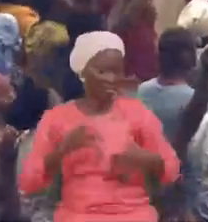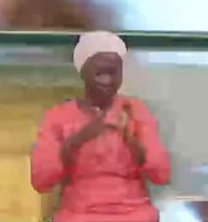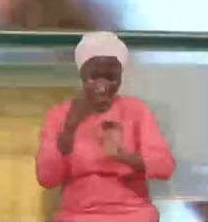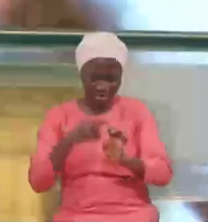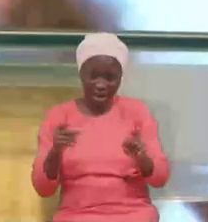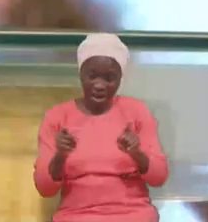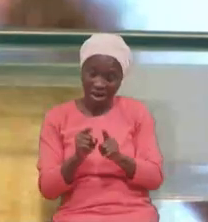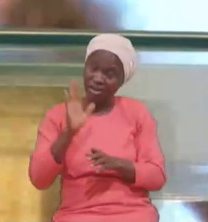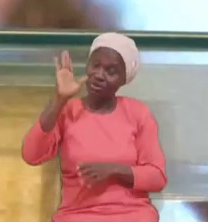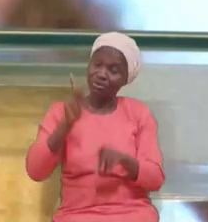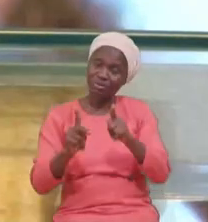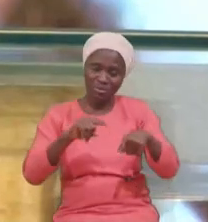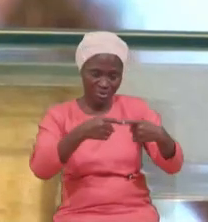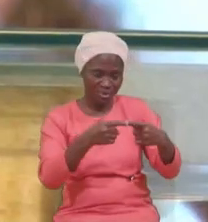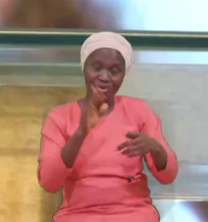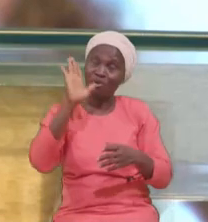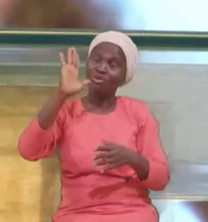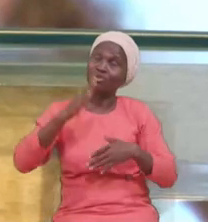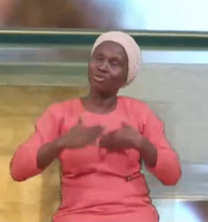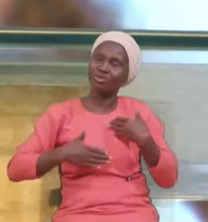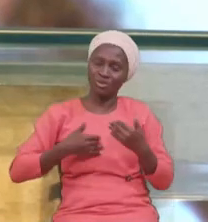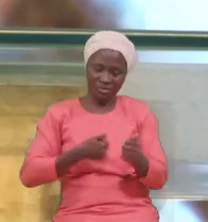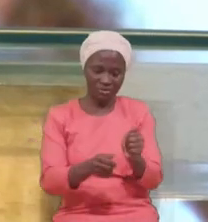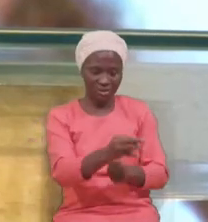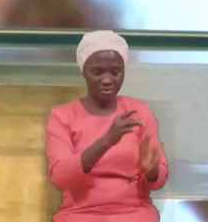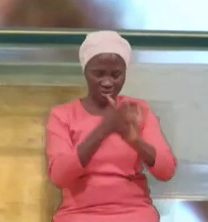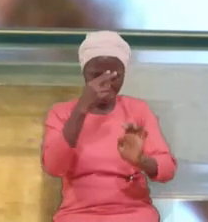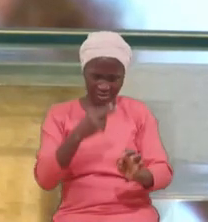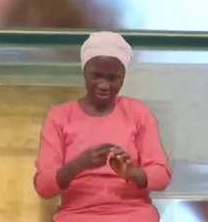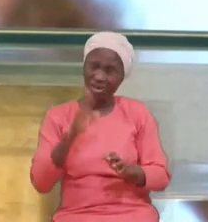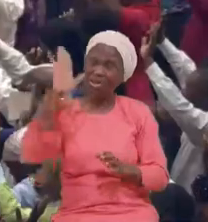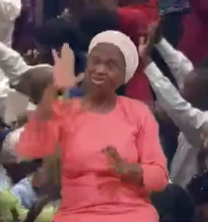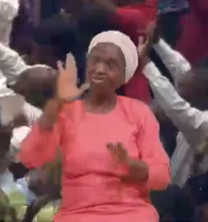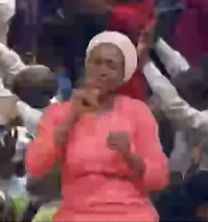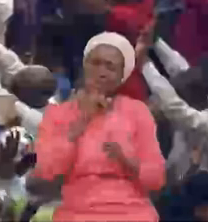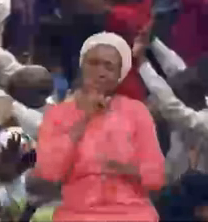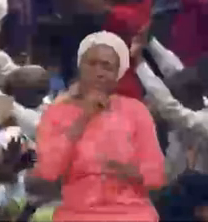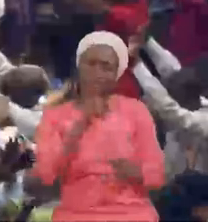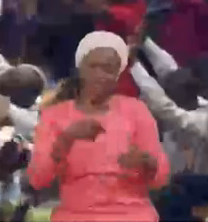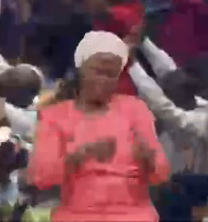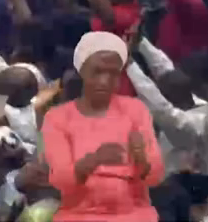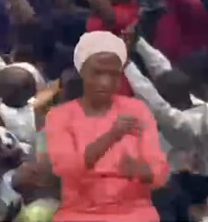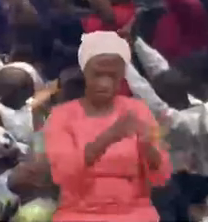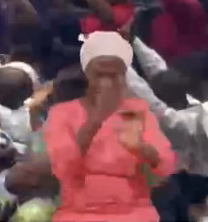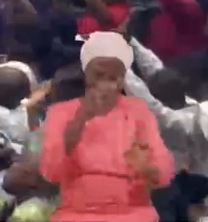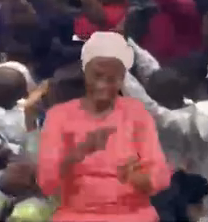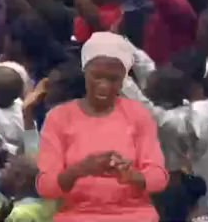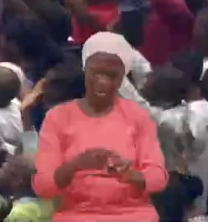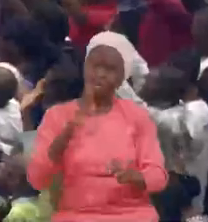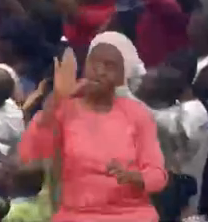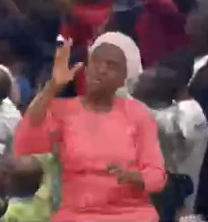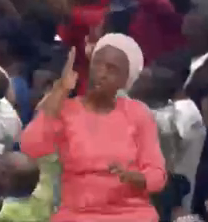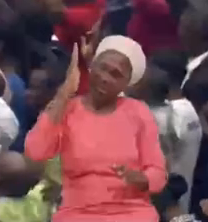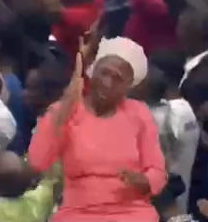comme ton peuple rentre chez eux, que ta joie les accompagne. Que ton assurance les accompagne. Que